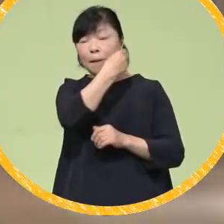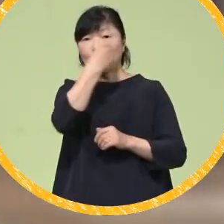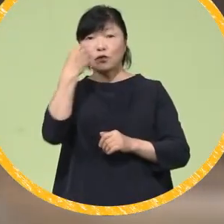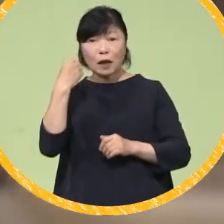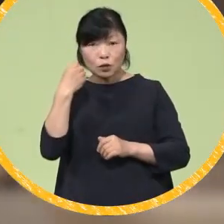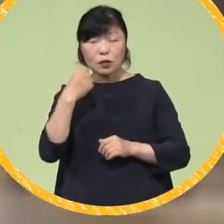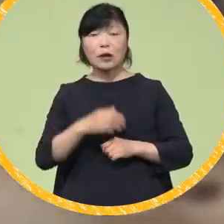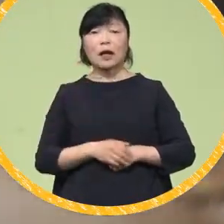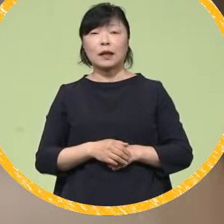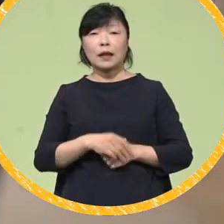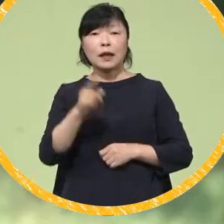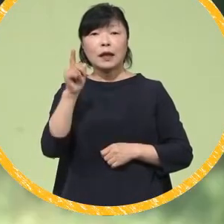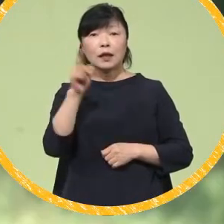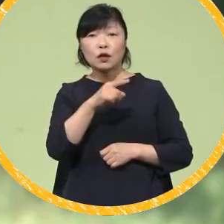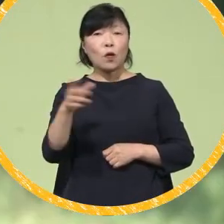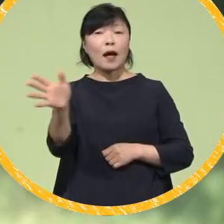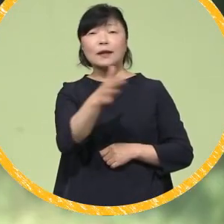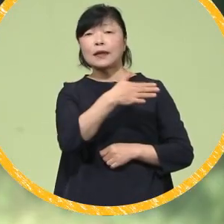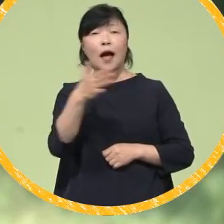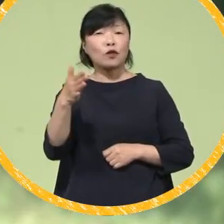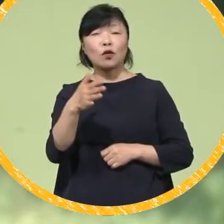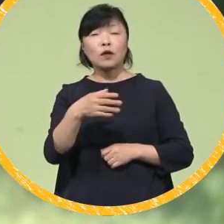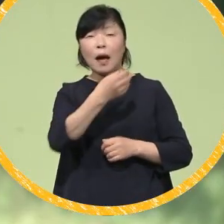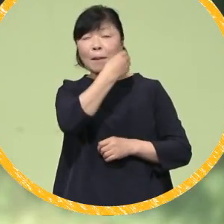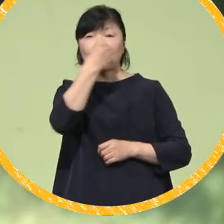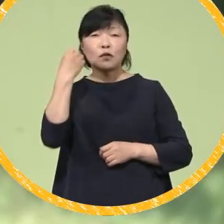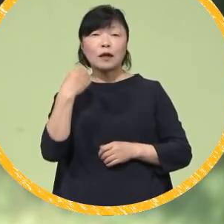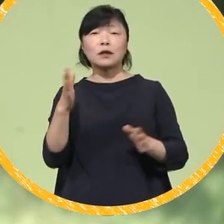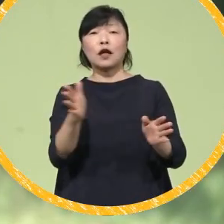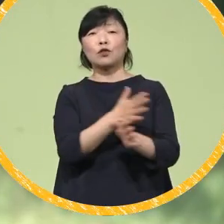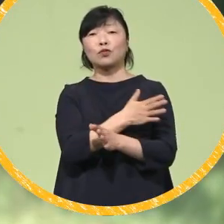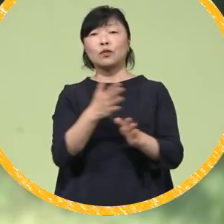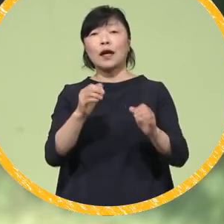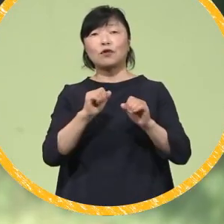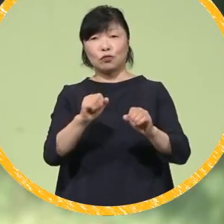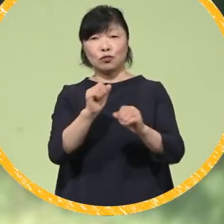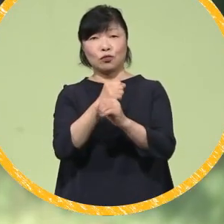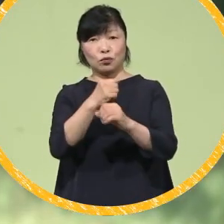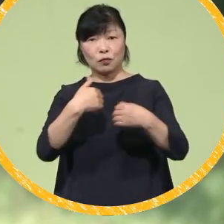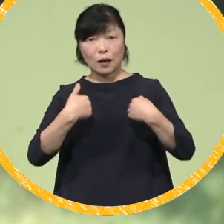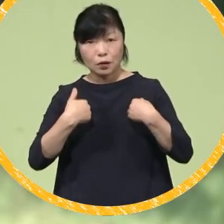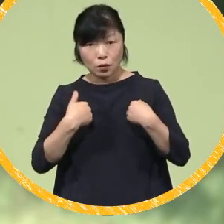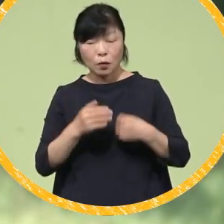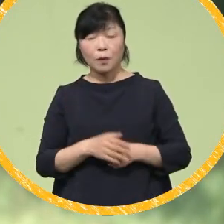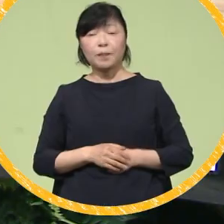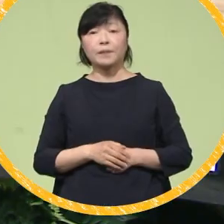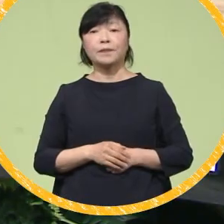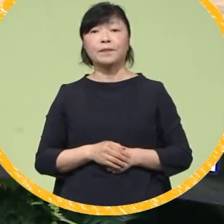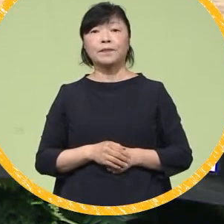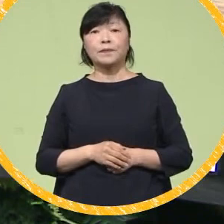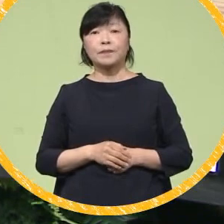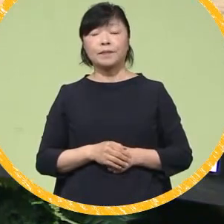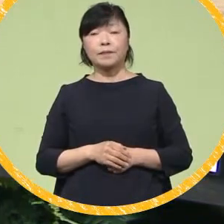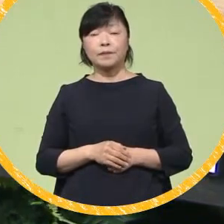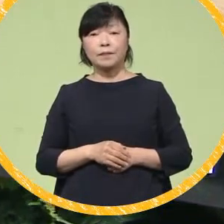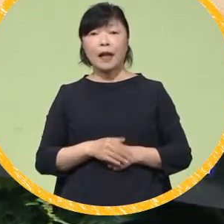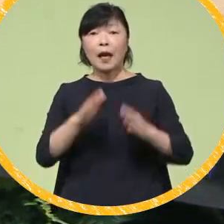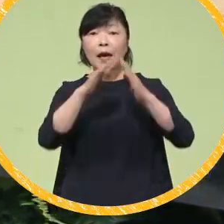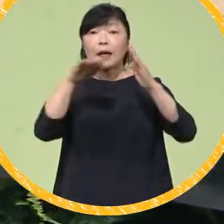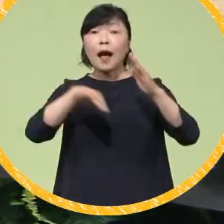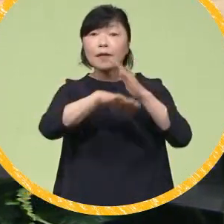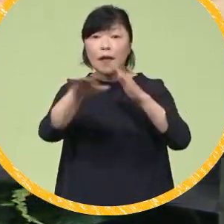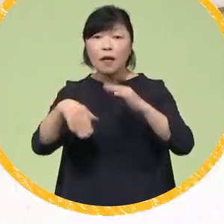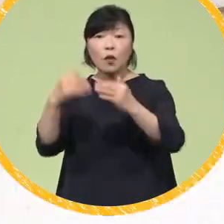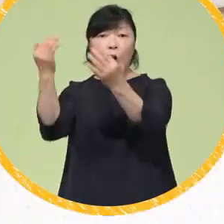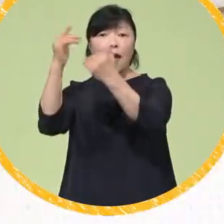外したり、人がいない場所でマスクを外して休憩を取るなど工夫をしてください。次にですね、家庭用のエア